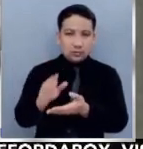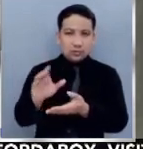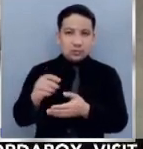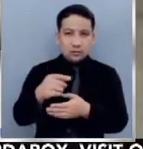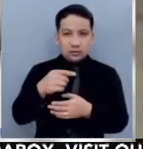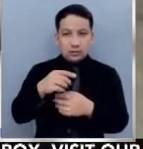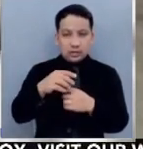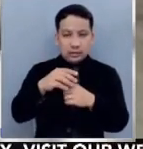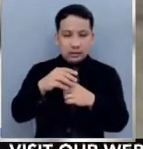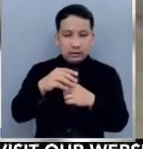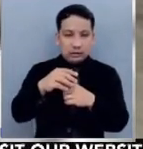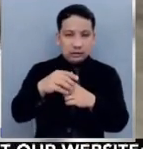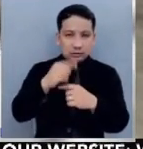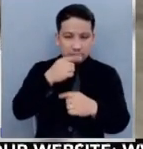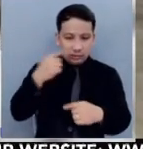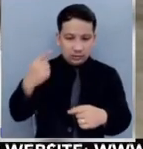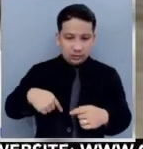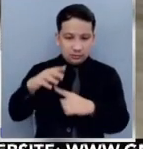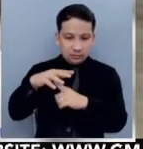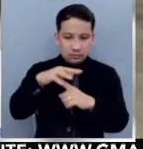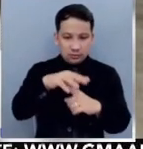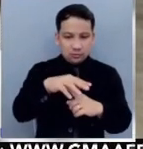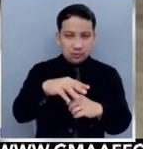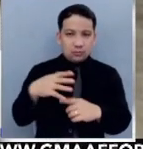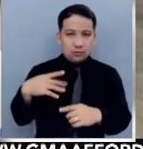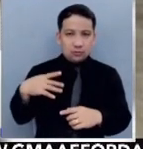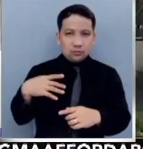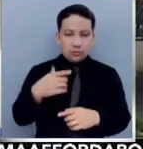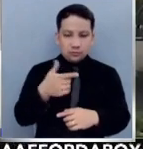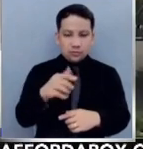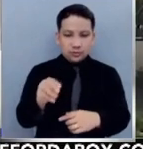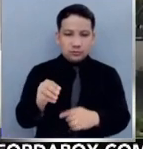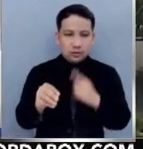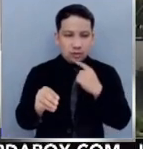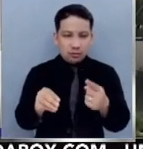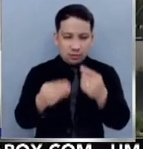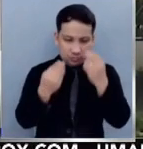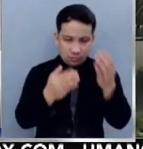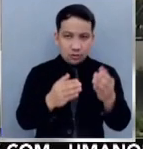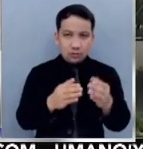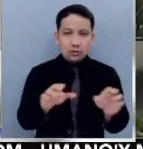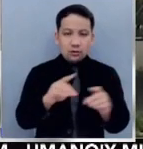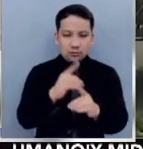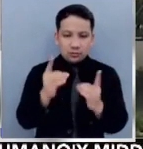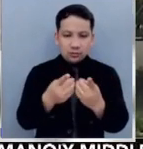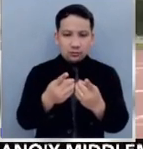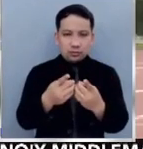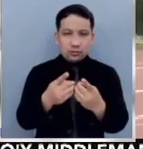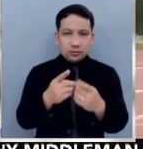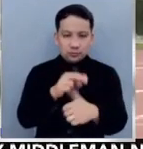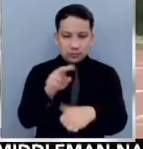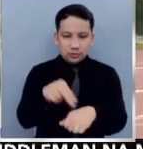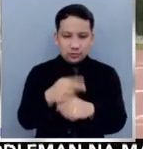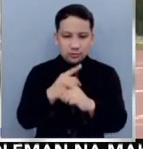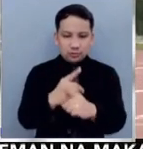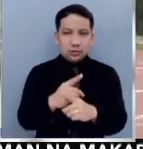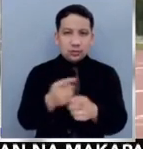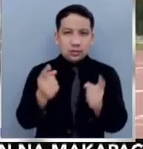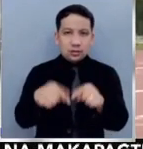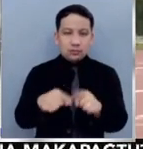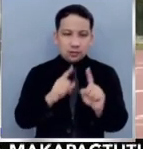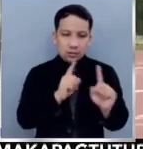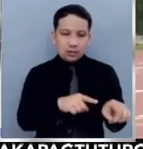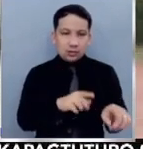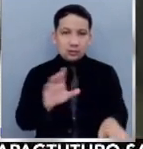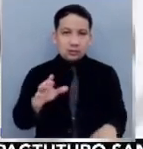helicopters. Patuloy pa rin hinihinga ng GMA News ng pahayag ang Department of National Defense tungkol sa mga sinabi ng